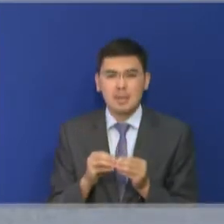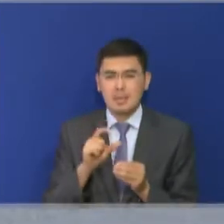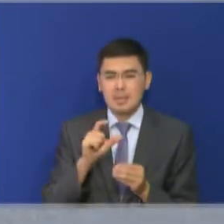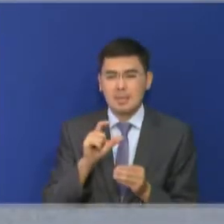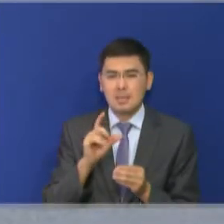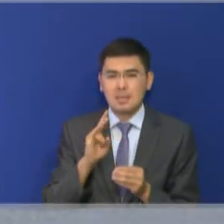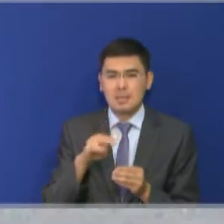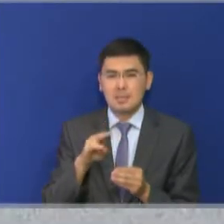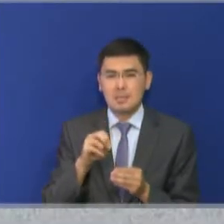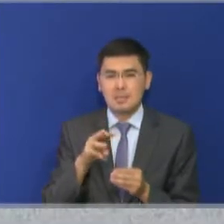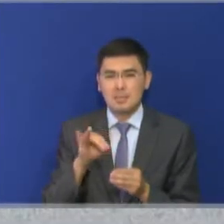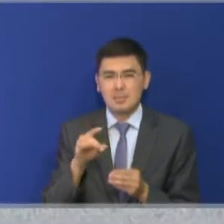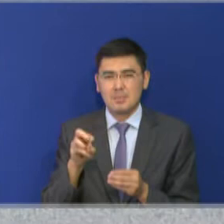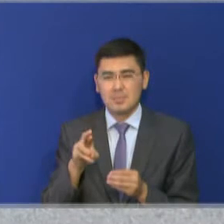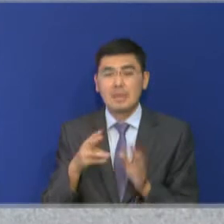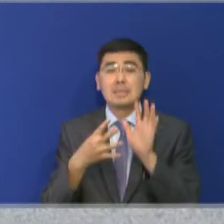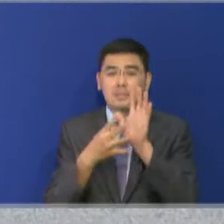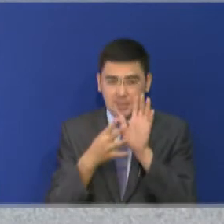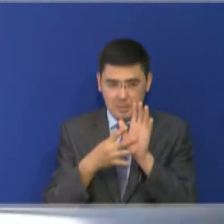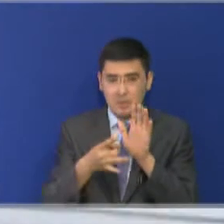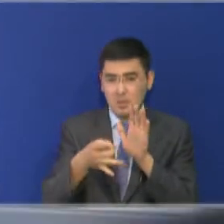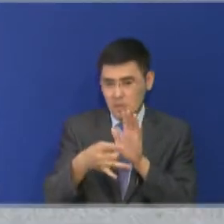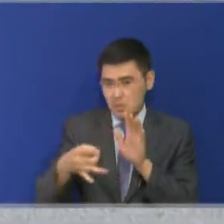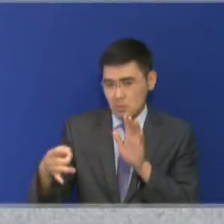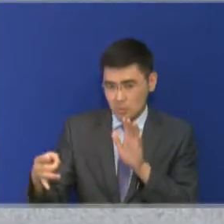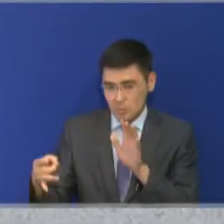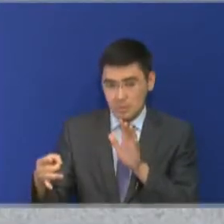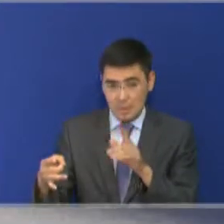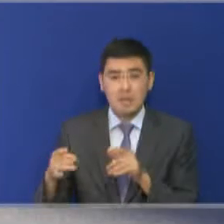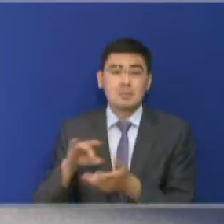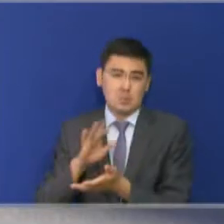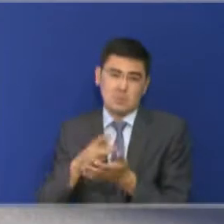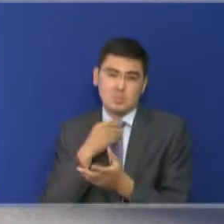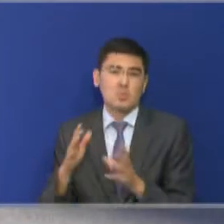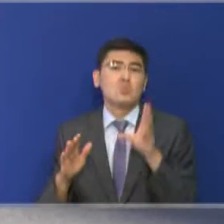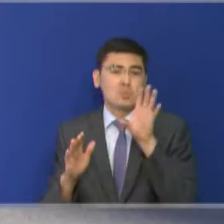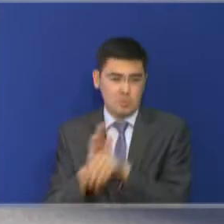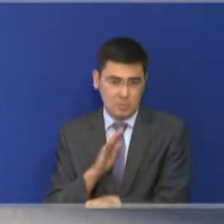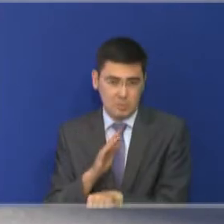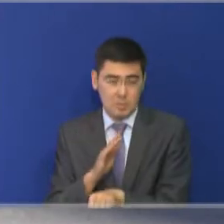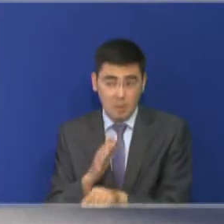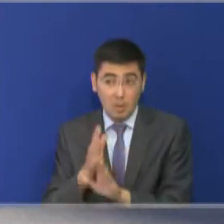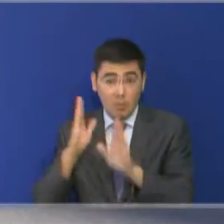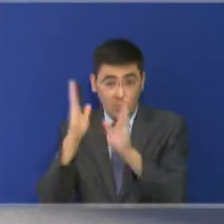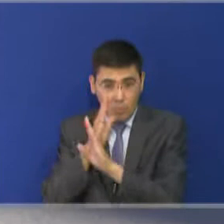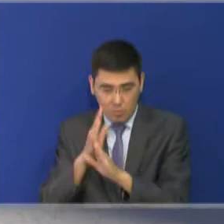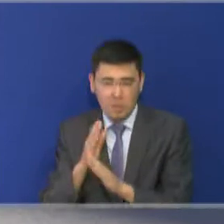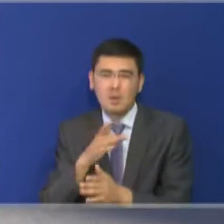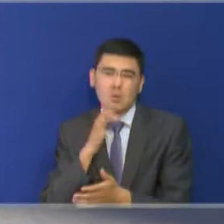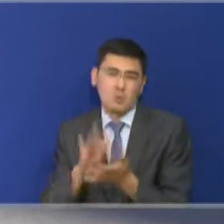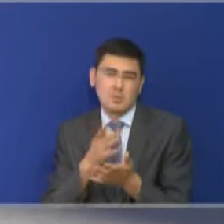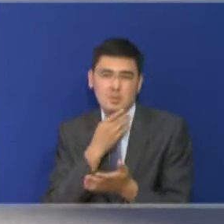болып саналатын облыстағы 9 аумақтың қатарына енеді. Осы ауру бойынша біздің өңір табиғи қарқынды ошақ болып